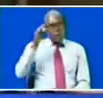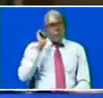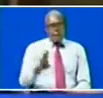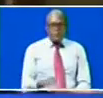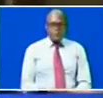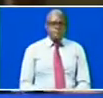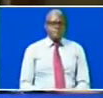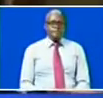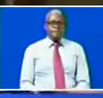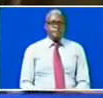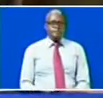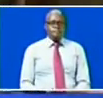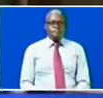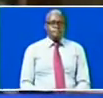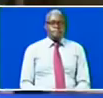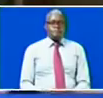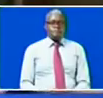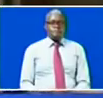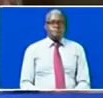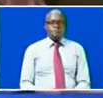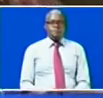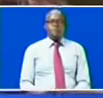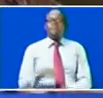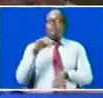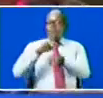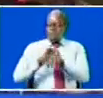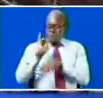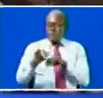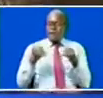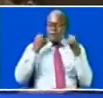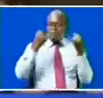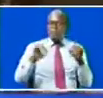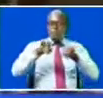Kujua tu kupata kwa hoteli, tulipata kwa social media.